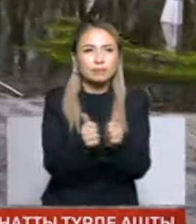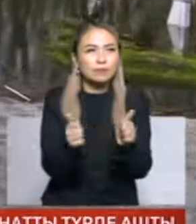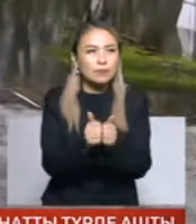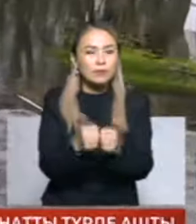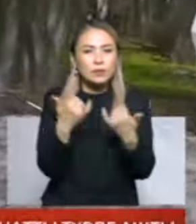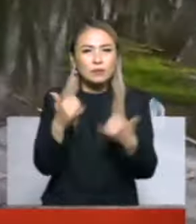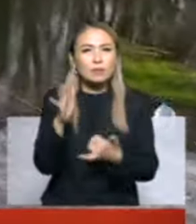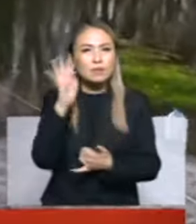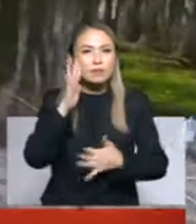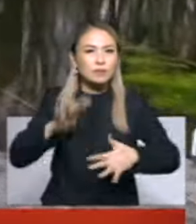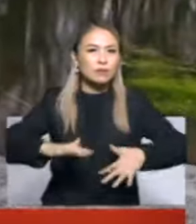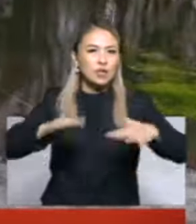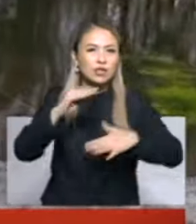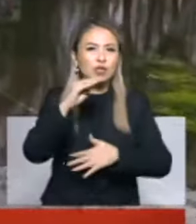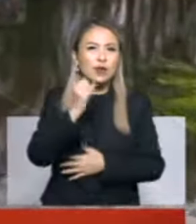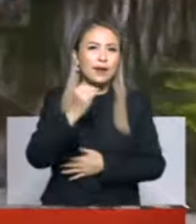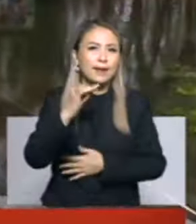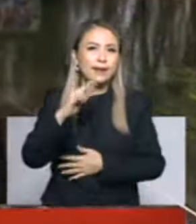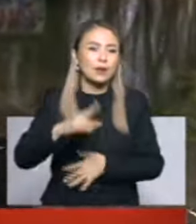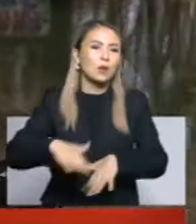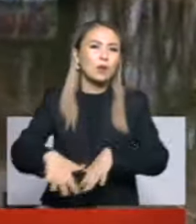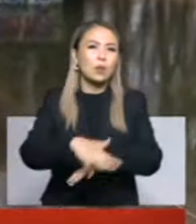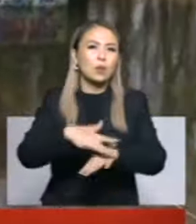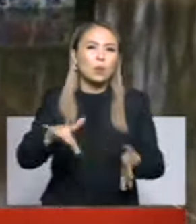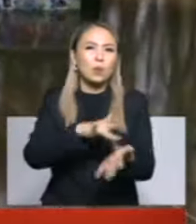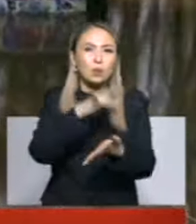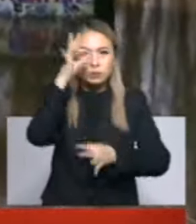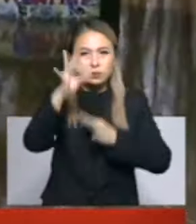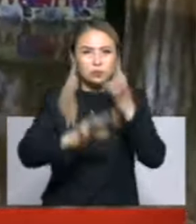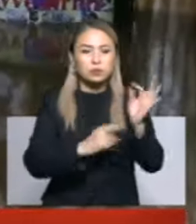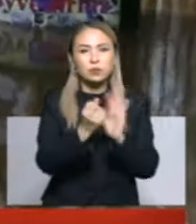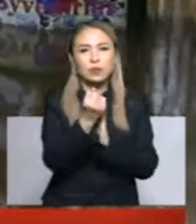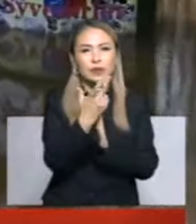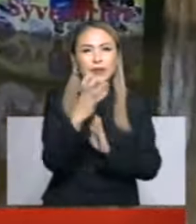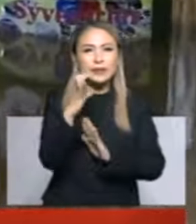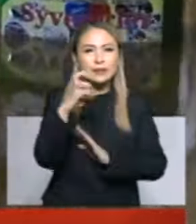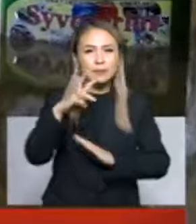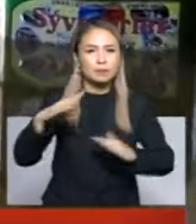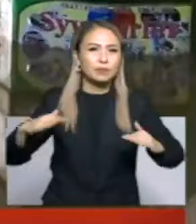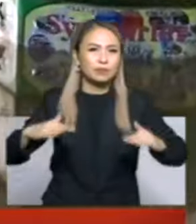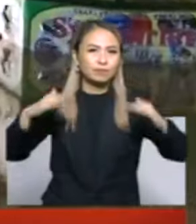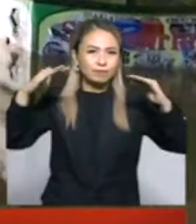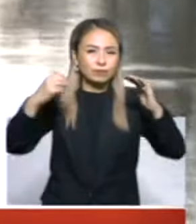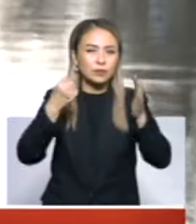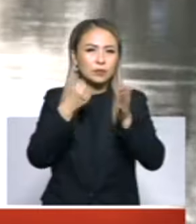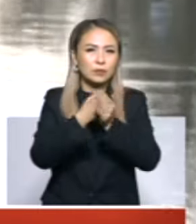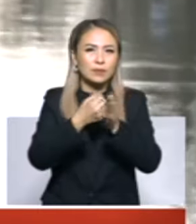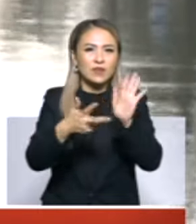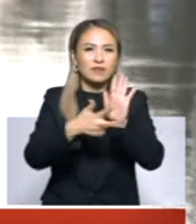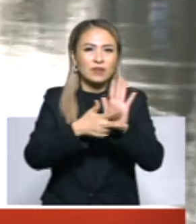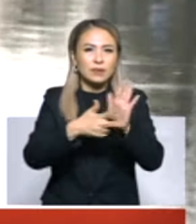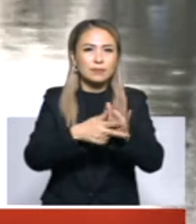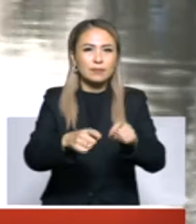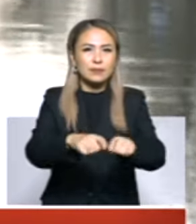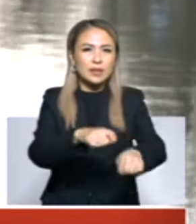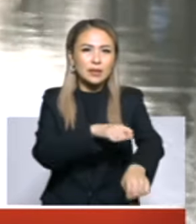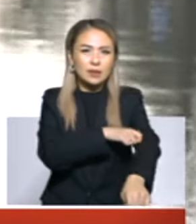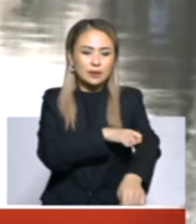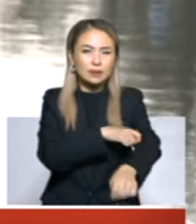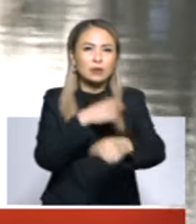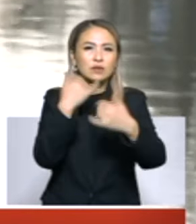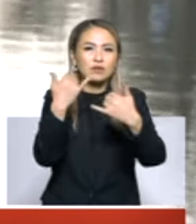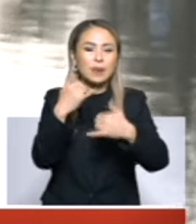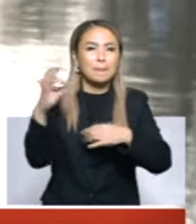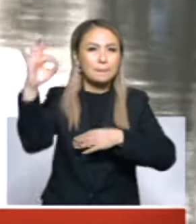Ал жайықтың жағдайына келер болса, қалада су деңгейі тәулігіне 13 сантиметрге көтеріліп, 8 метрден асты. Я,